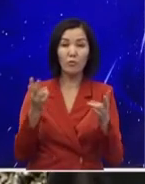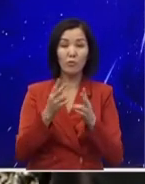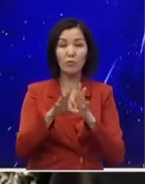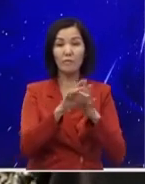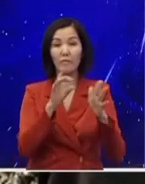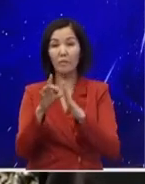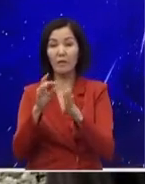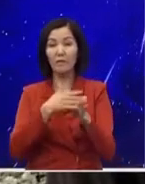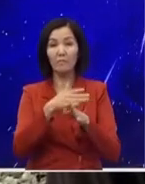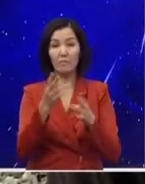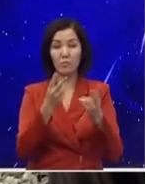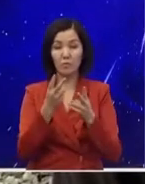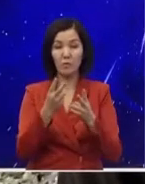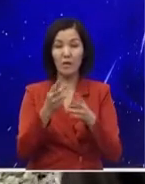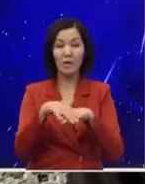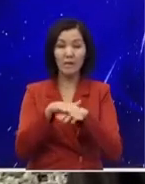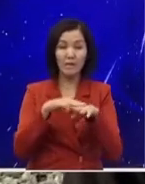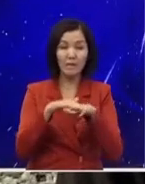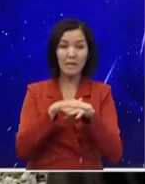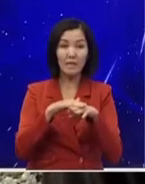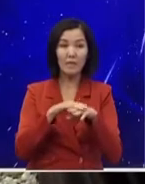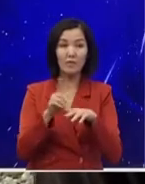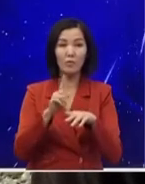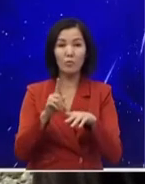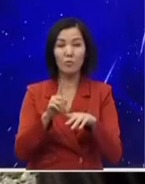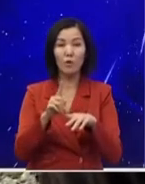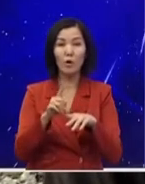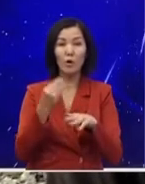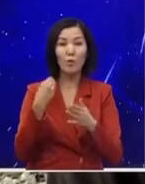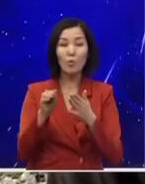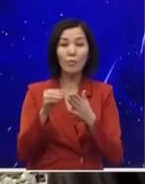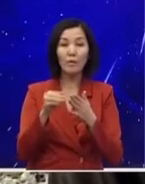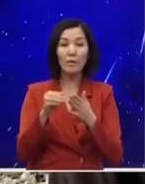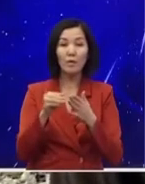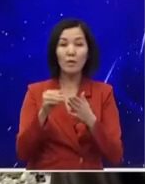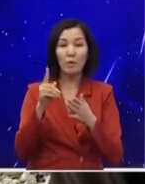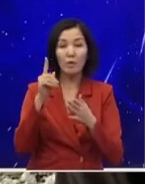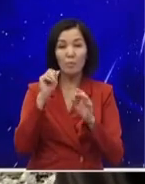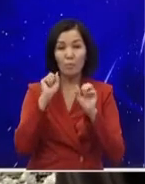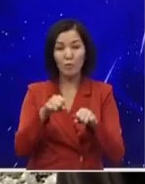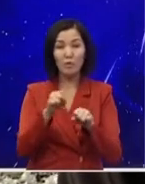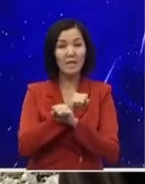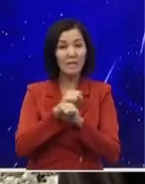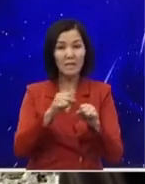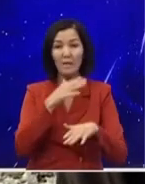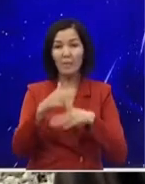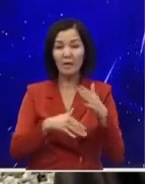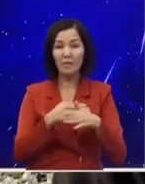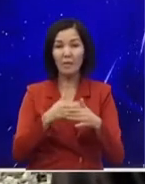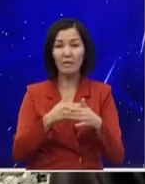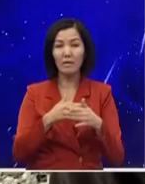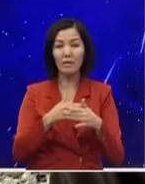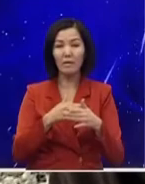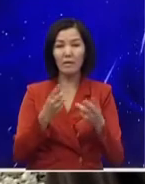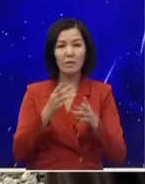жить в чистой стране. Населению, прежде чем что-то купить, подумайте, можно ли это переработать или нет. Если это невозможно переработать, лучше не берите